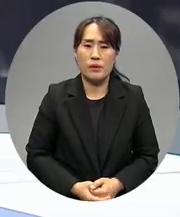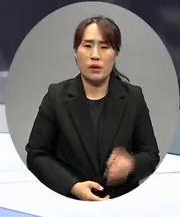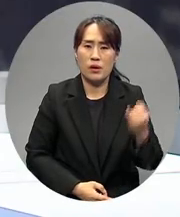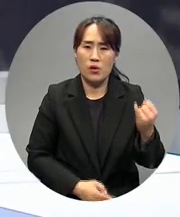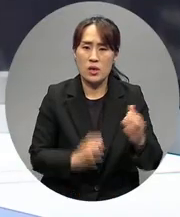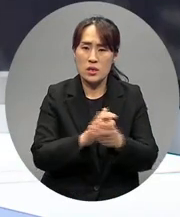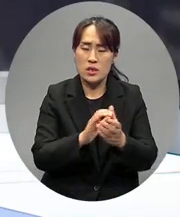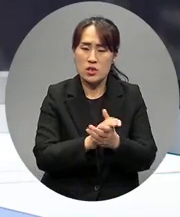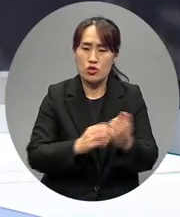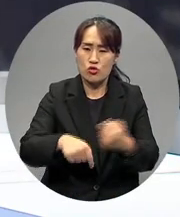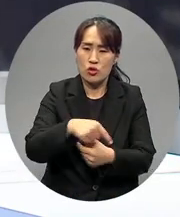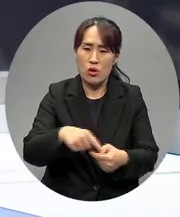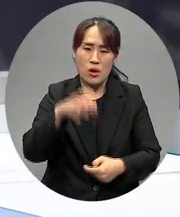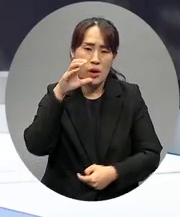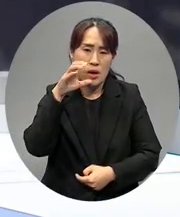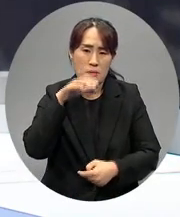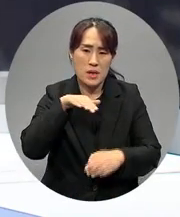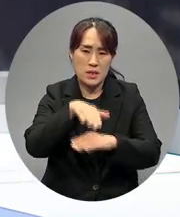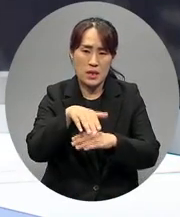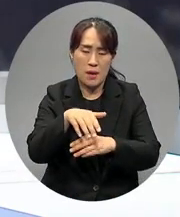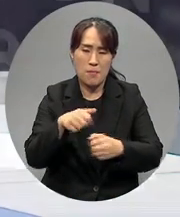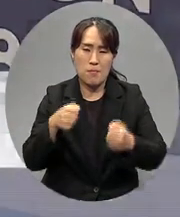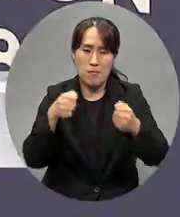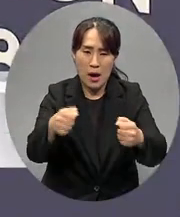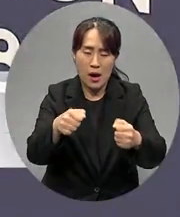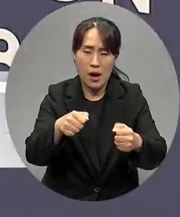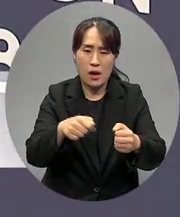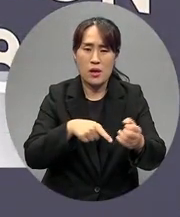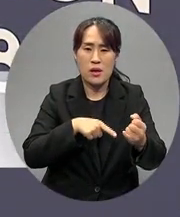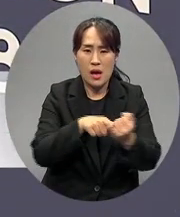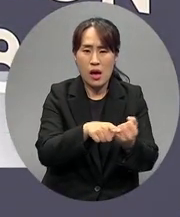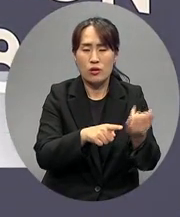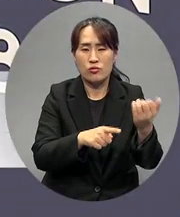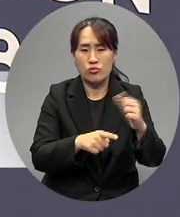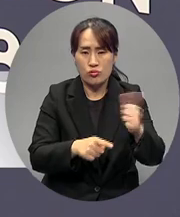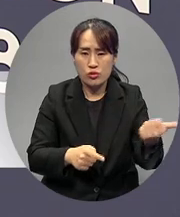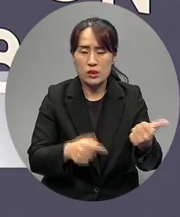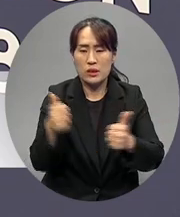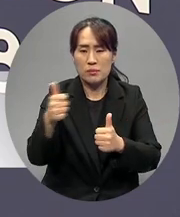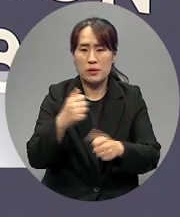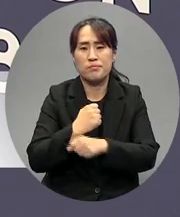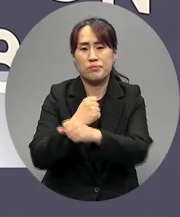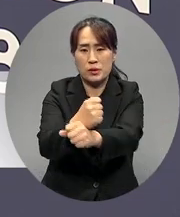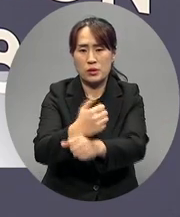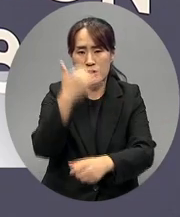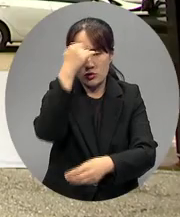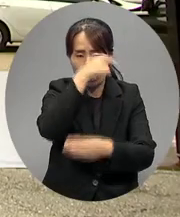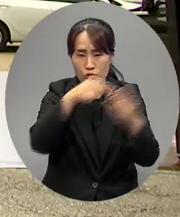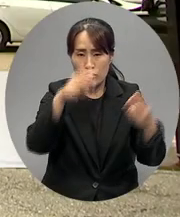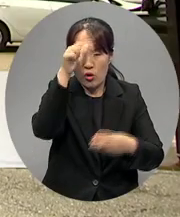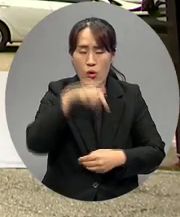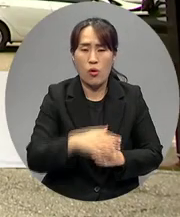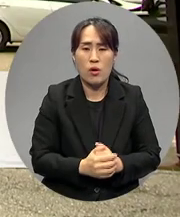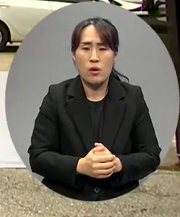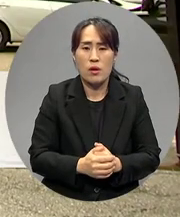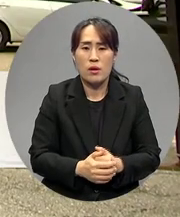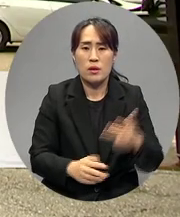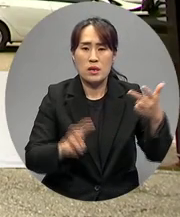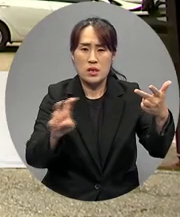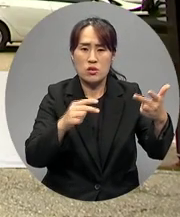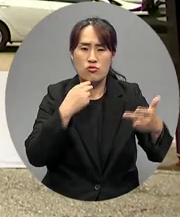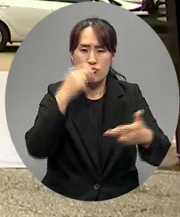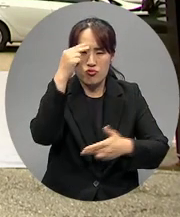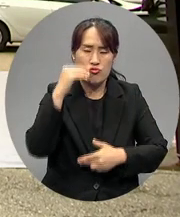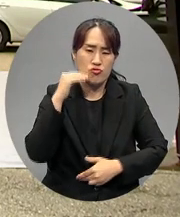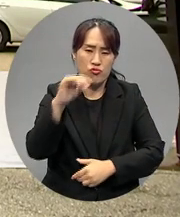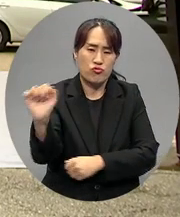여자친구가 운영하는 카페로 차량을 돌진한 뒤 살해한 50대 남성이 구속됐습니다. 충주경찰서는 지난 20일 만취한